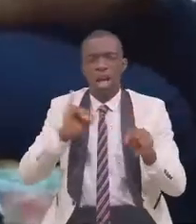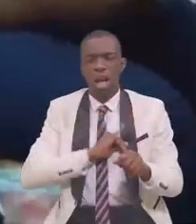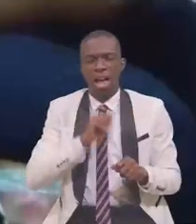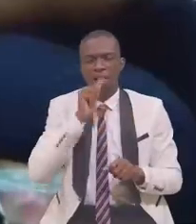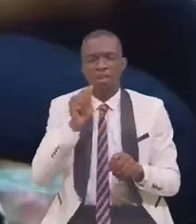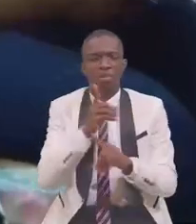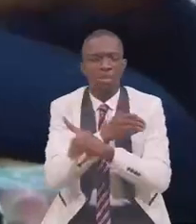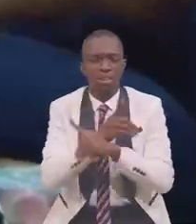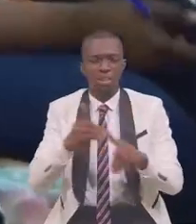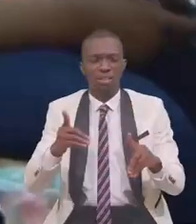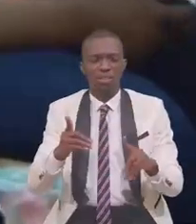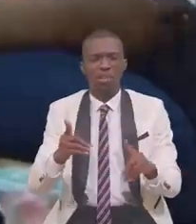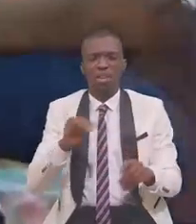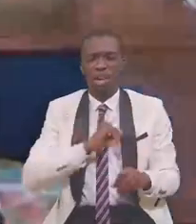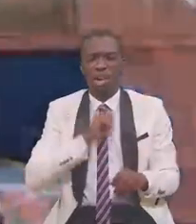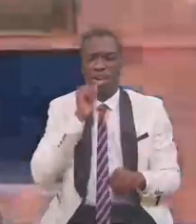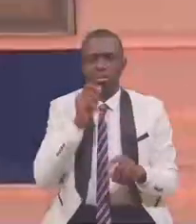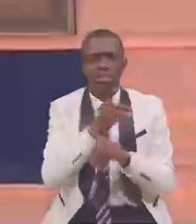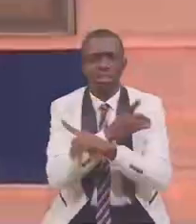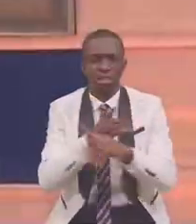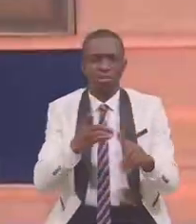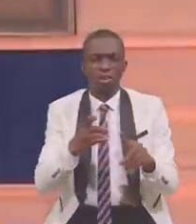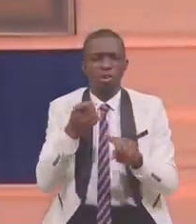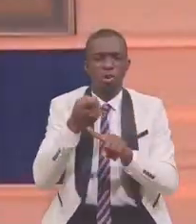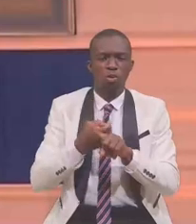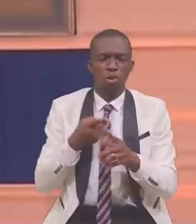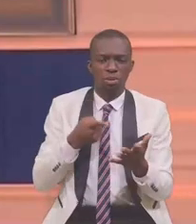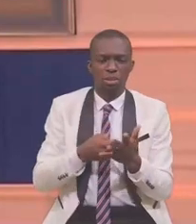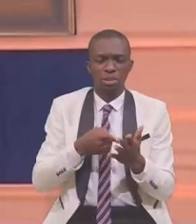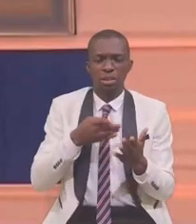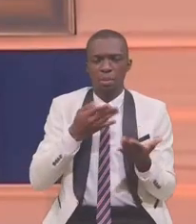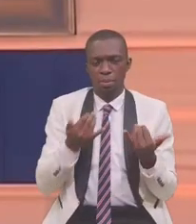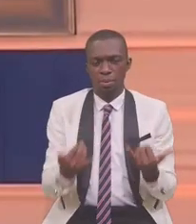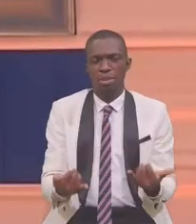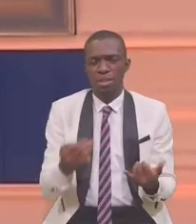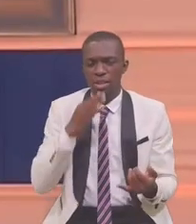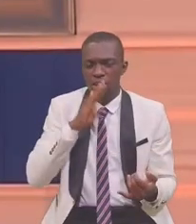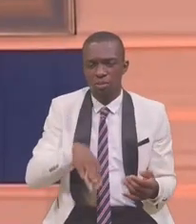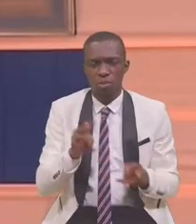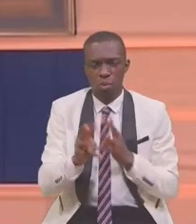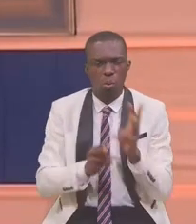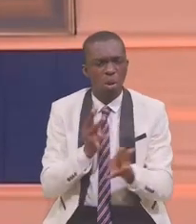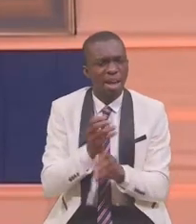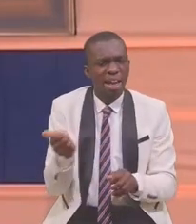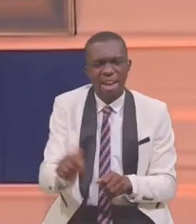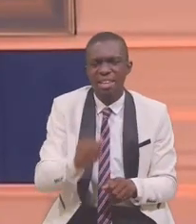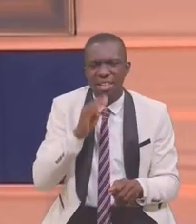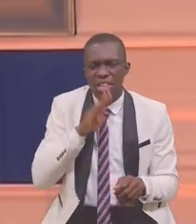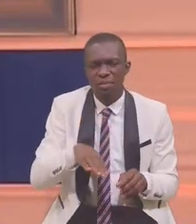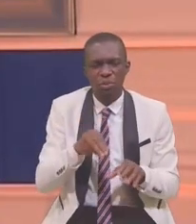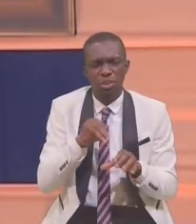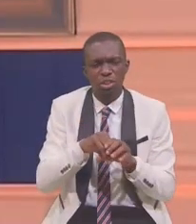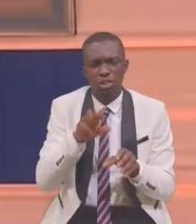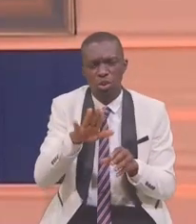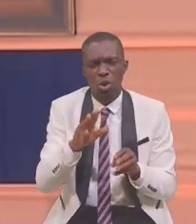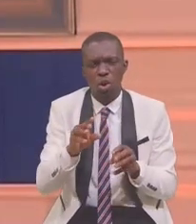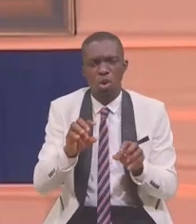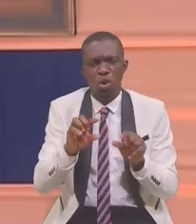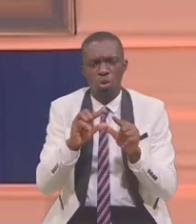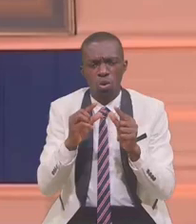Je suis délivré du présent siècle mauvais. Tout mal dans votre communauté, vous n'allez pas y prendre